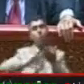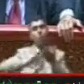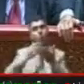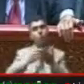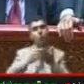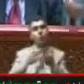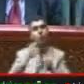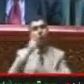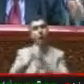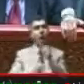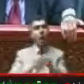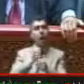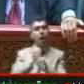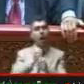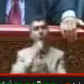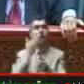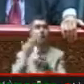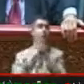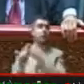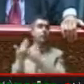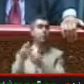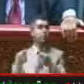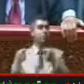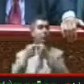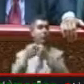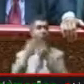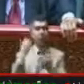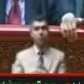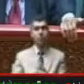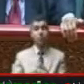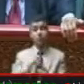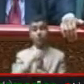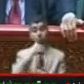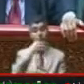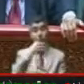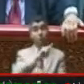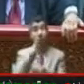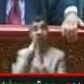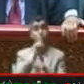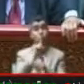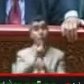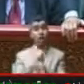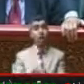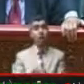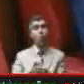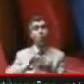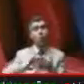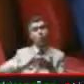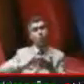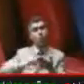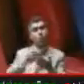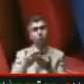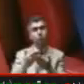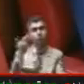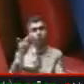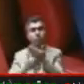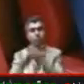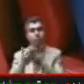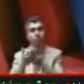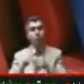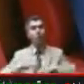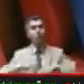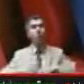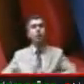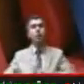خلال هذه السنة والسنوات المقبلة. فلذلك نريد أن نسائلكم حول ماذا